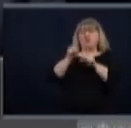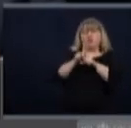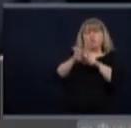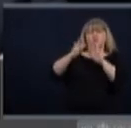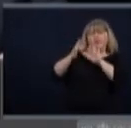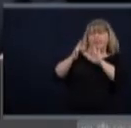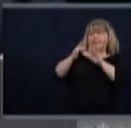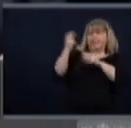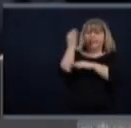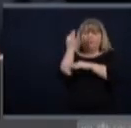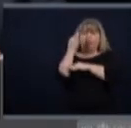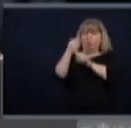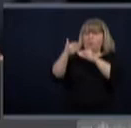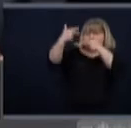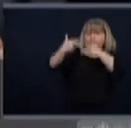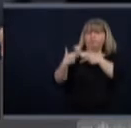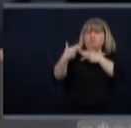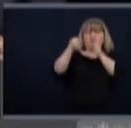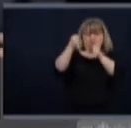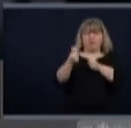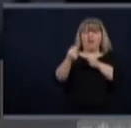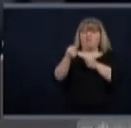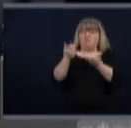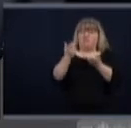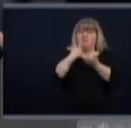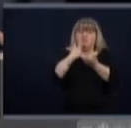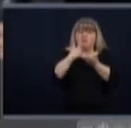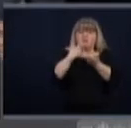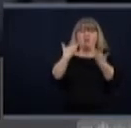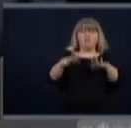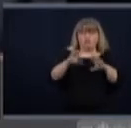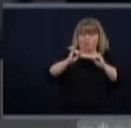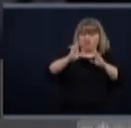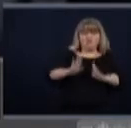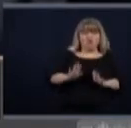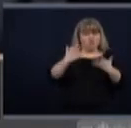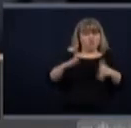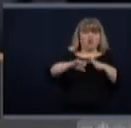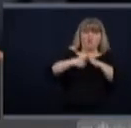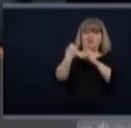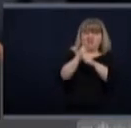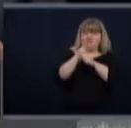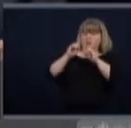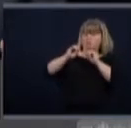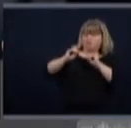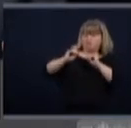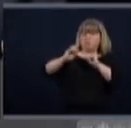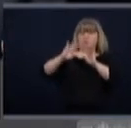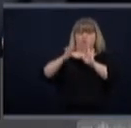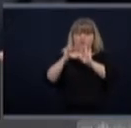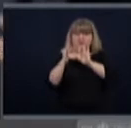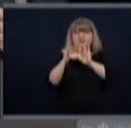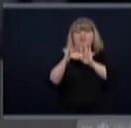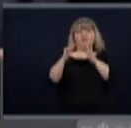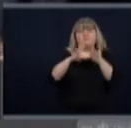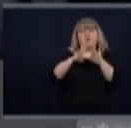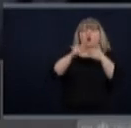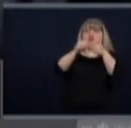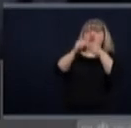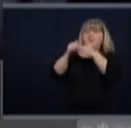donc avec leur enseignant, qui ont déjà commencé à le faire, mais on va leur demander de le faire davantage,